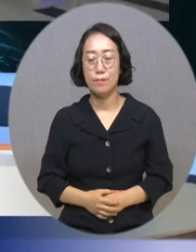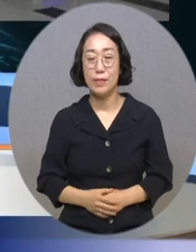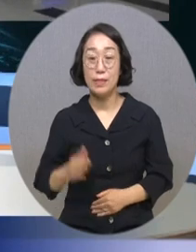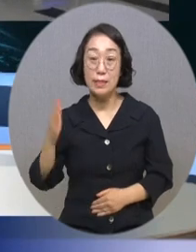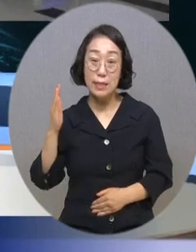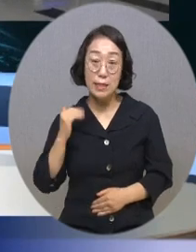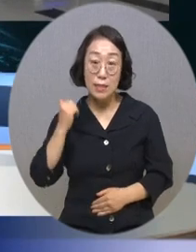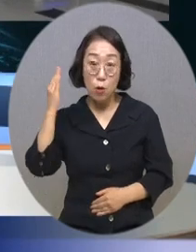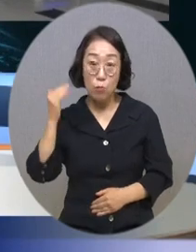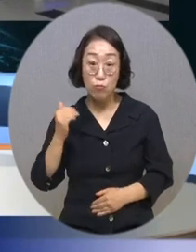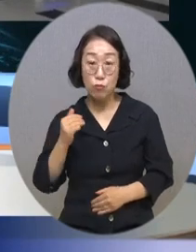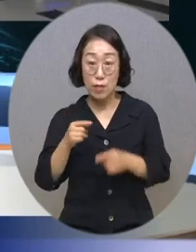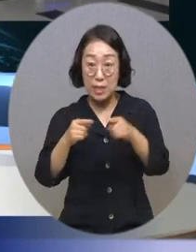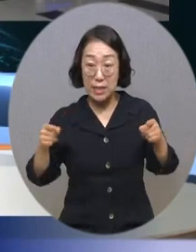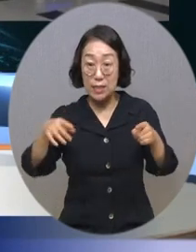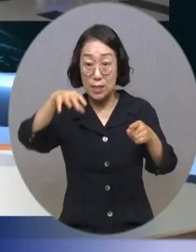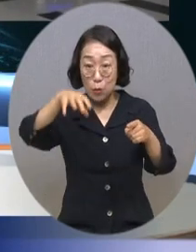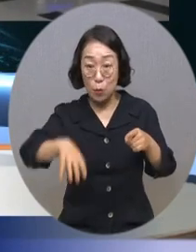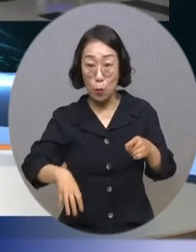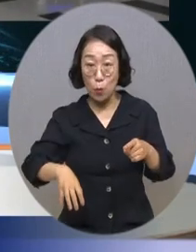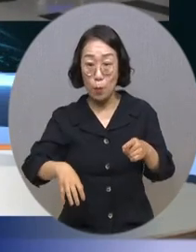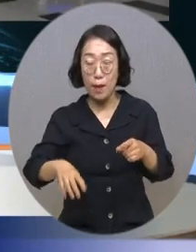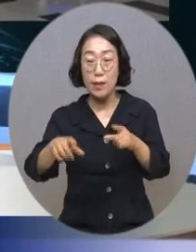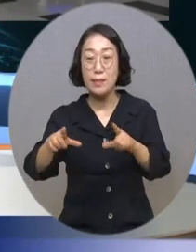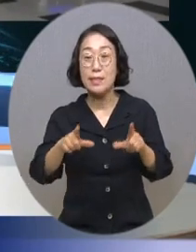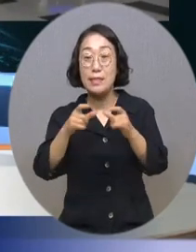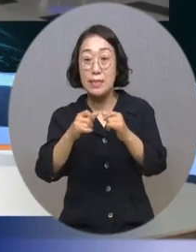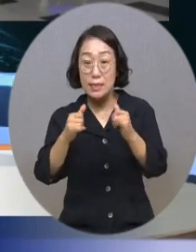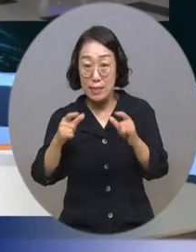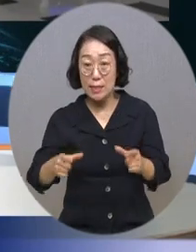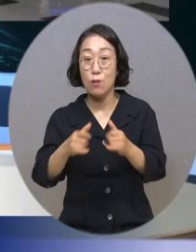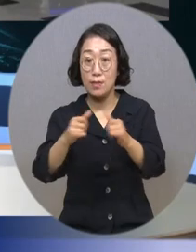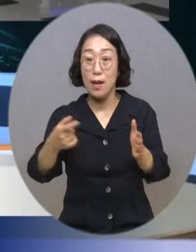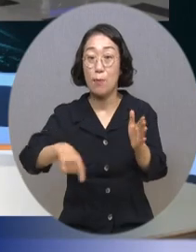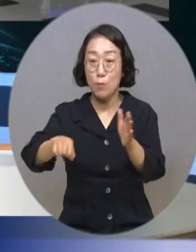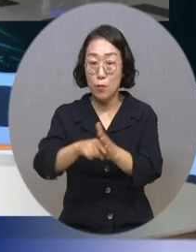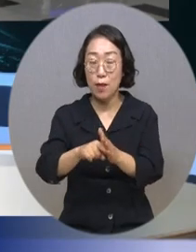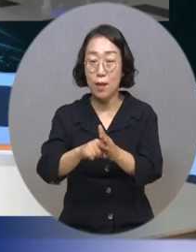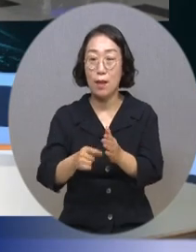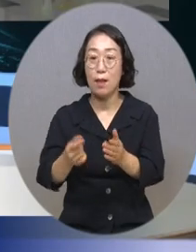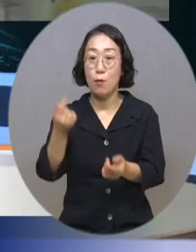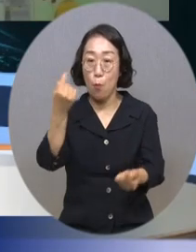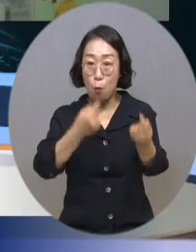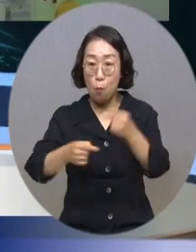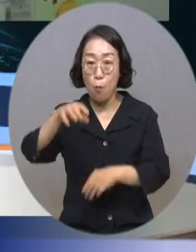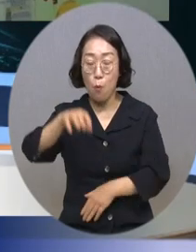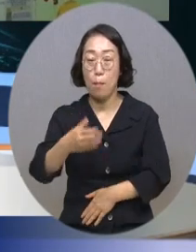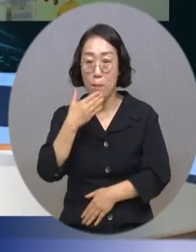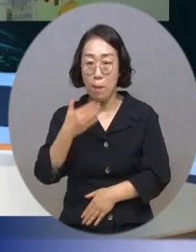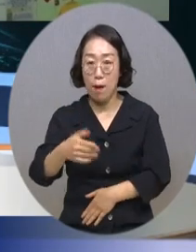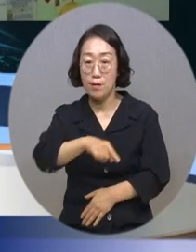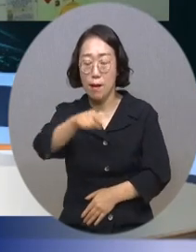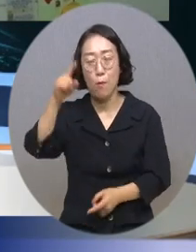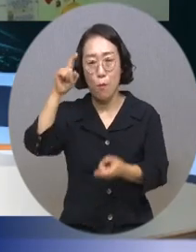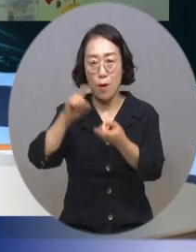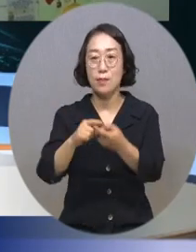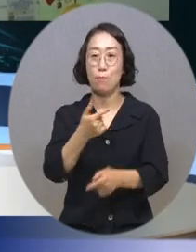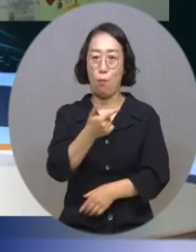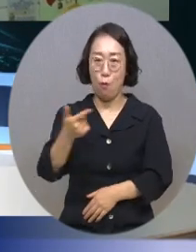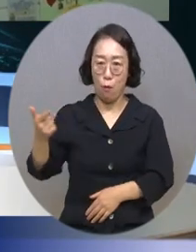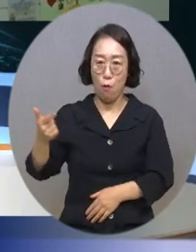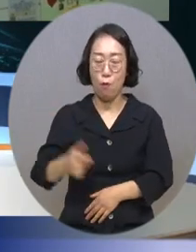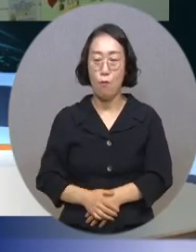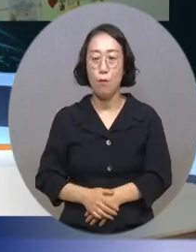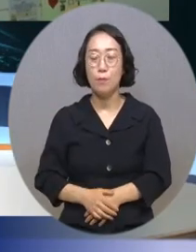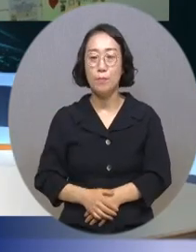의정부 시청의 로비가 시민들을 위한 문화 공간으로 탈바꿈해 시민들로부터 큰 호응을 얻고 있습니다. 자세한